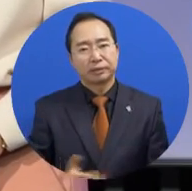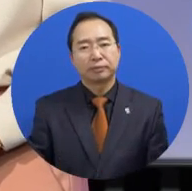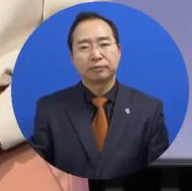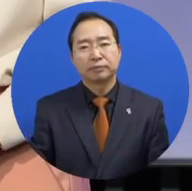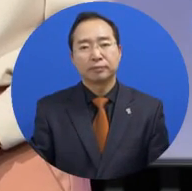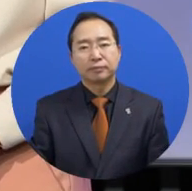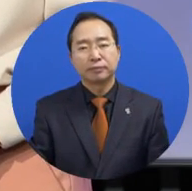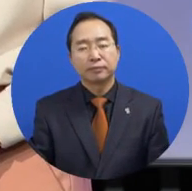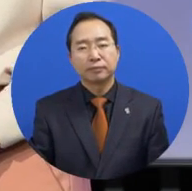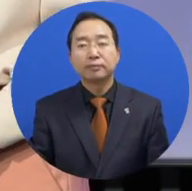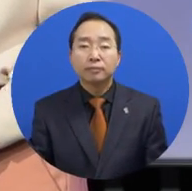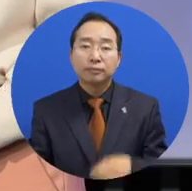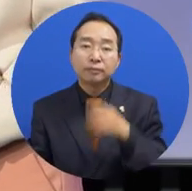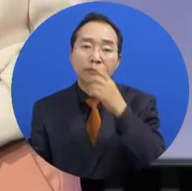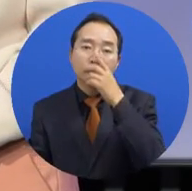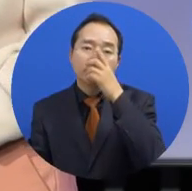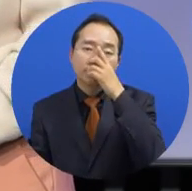미션이에요.